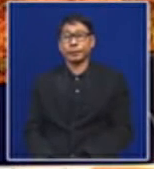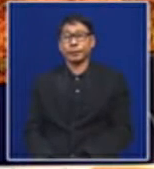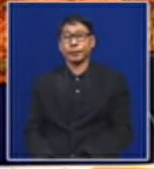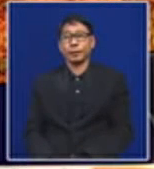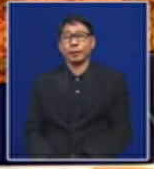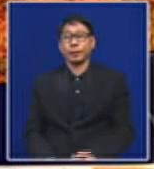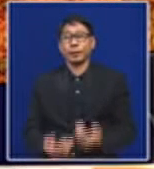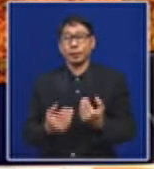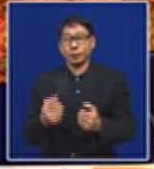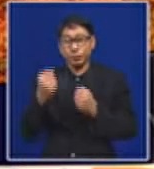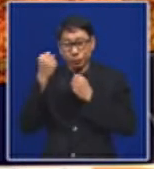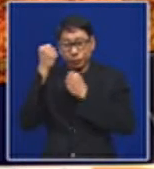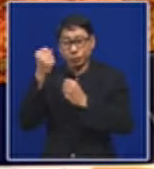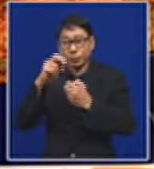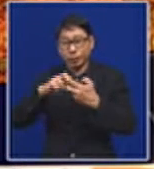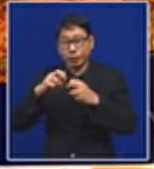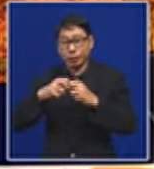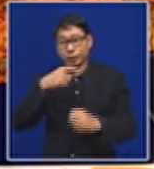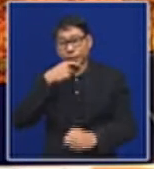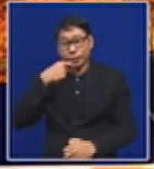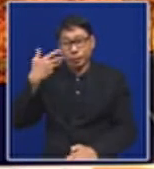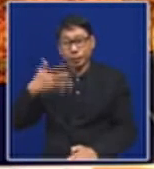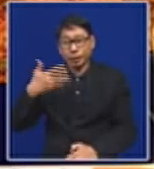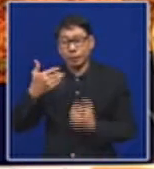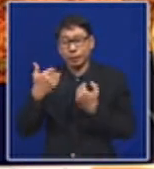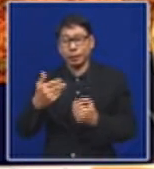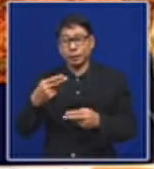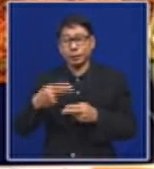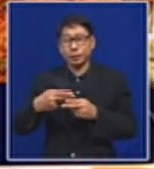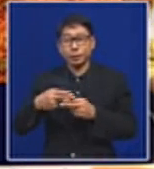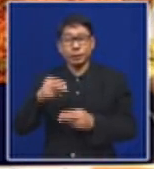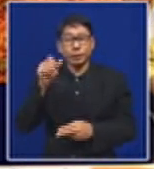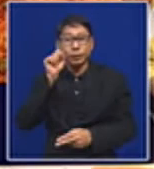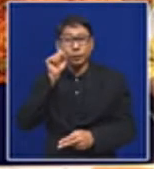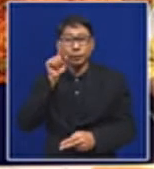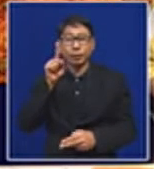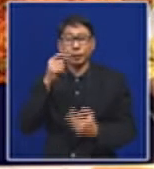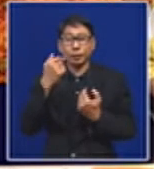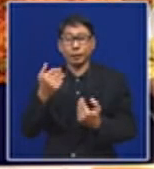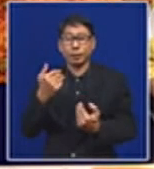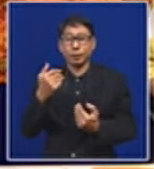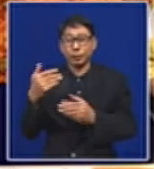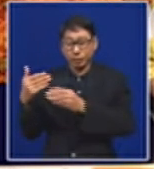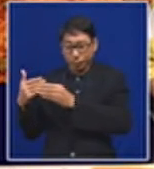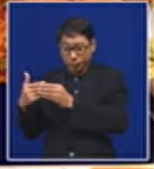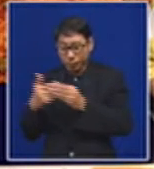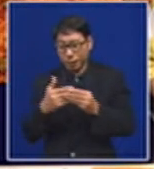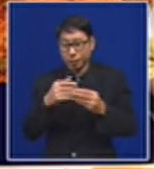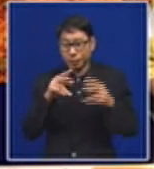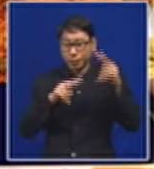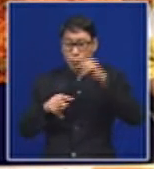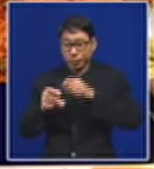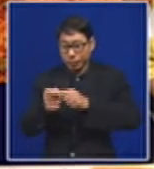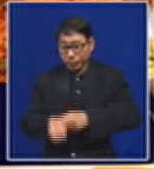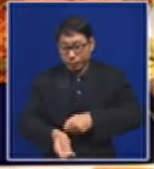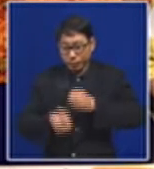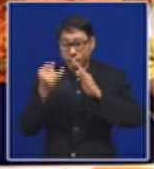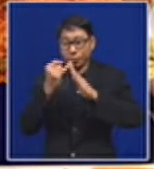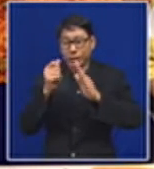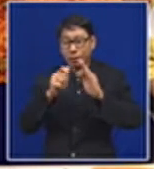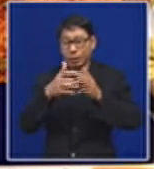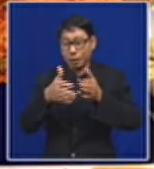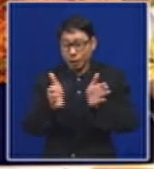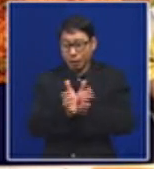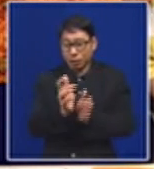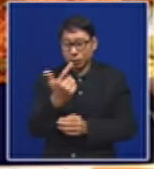ส่วนช่วงสู้ภัยแล้งวันนี้นะคะคุณสีฟ้าจันทองวัฒนานะคะจะพาไปชมเกษตรกรที่จังหวัดอ่างทอง